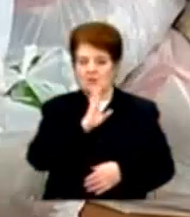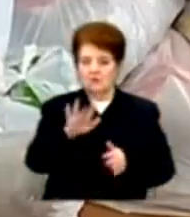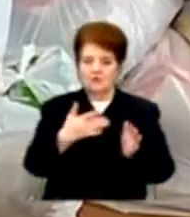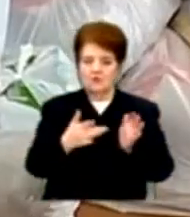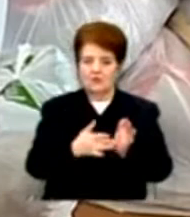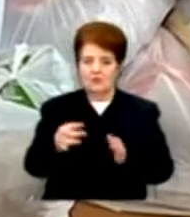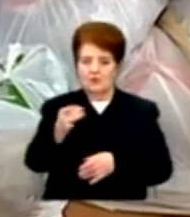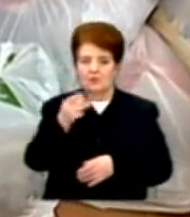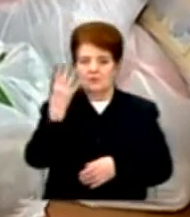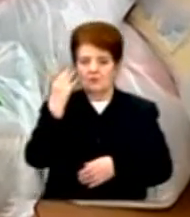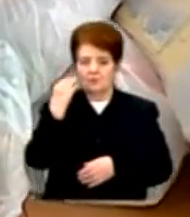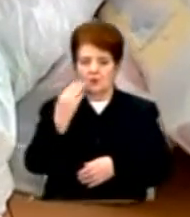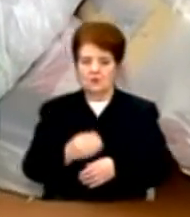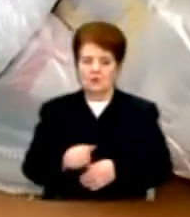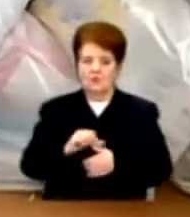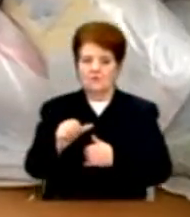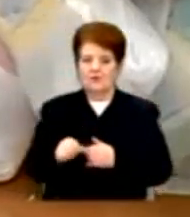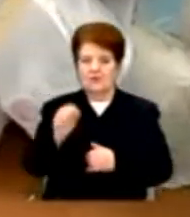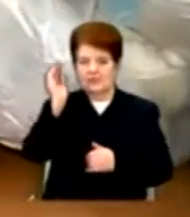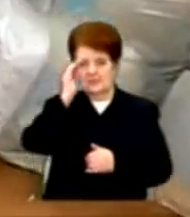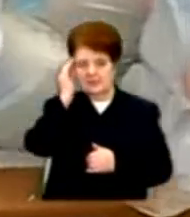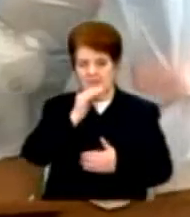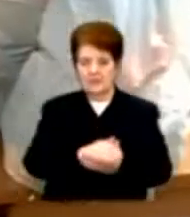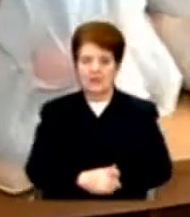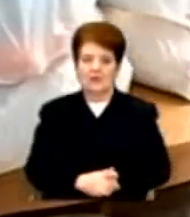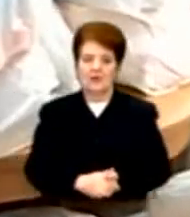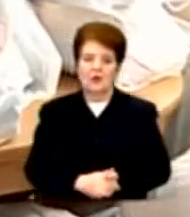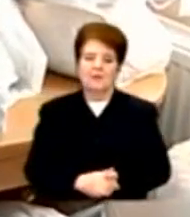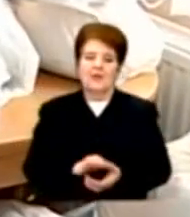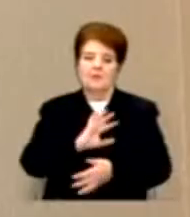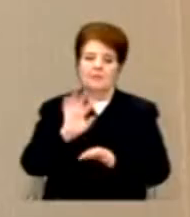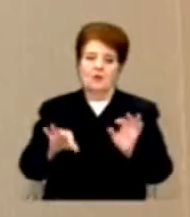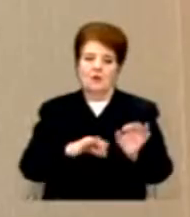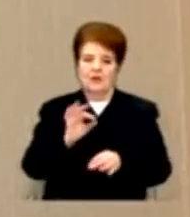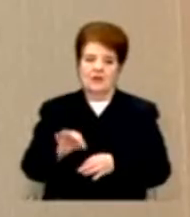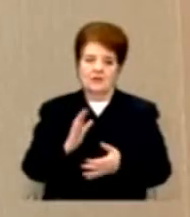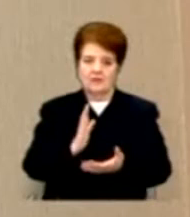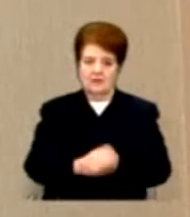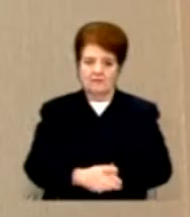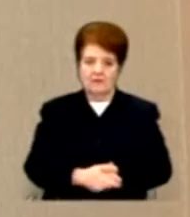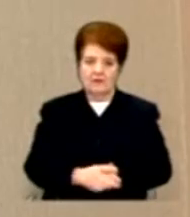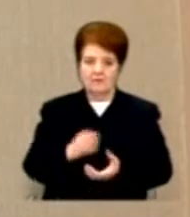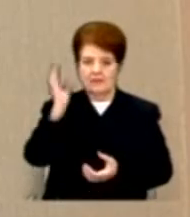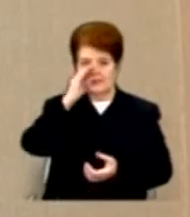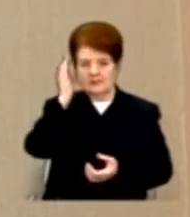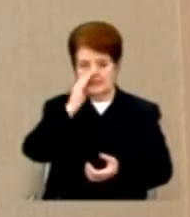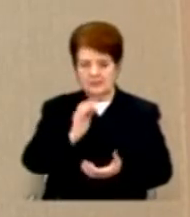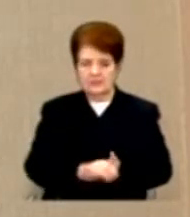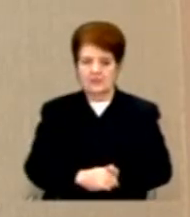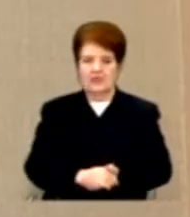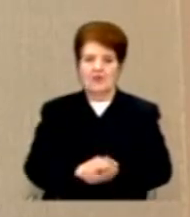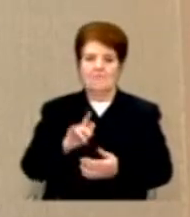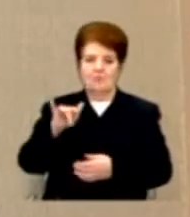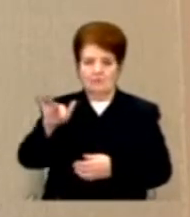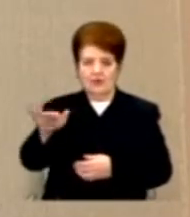centrul Republicii Moldova, inclusiv Transnistria. Noi avem proiecte inclusiv în Transnistria, vom